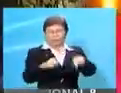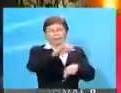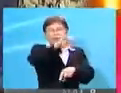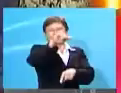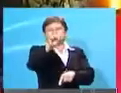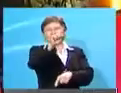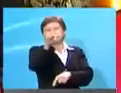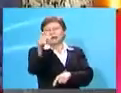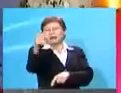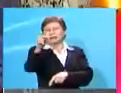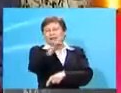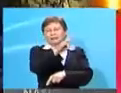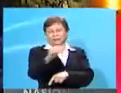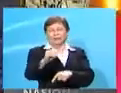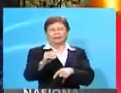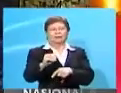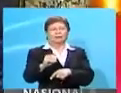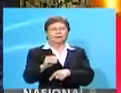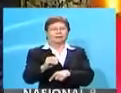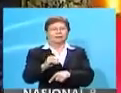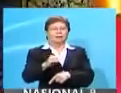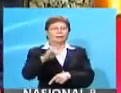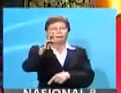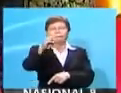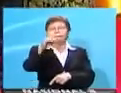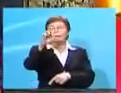jazlan Mohamad dan masir anak